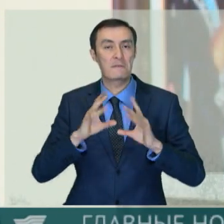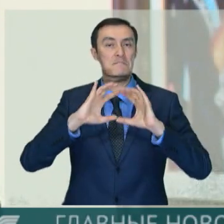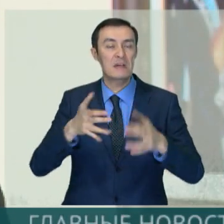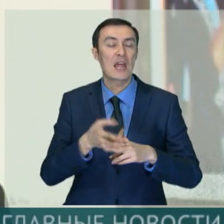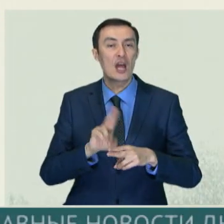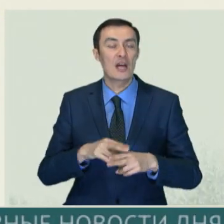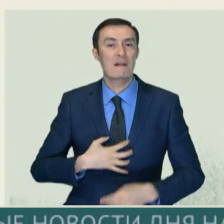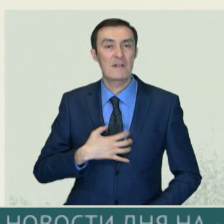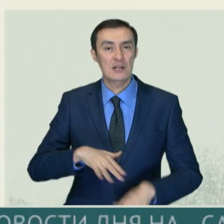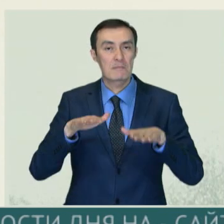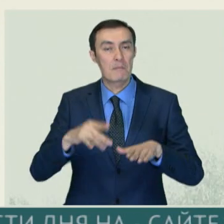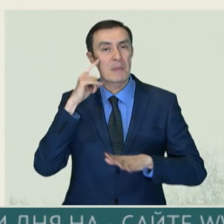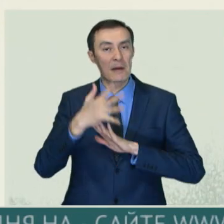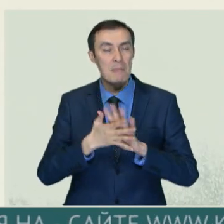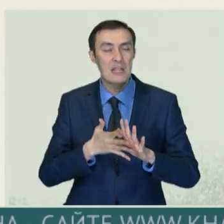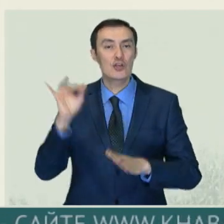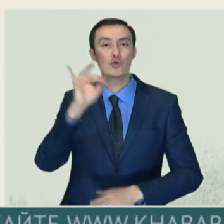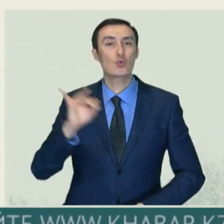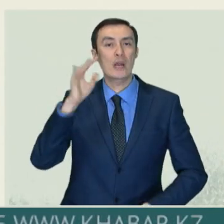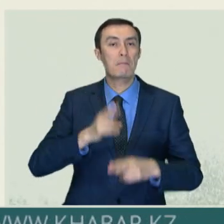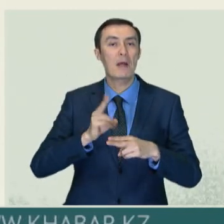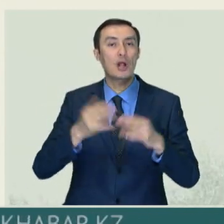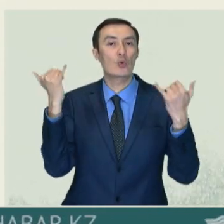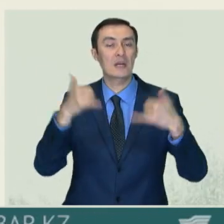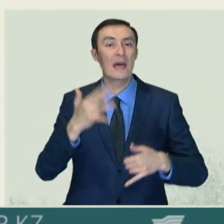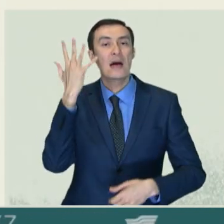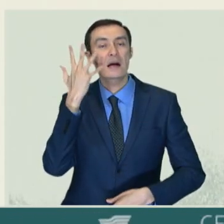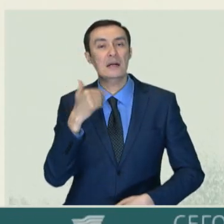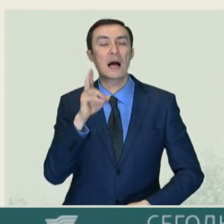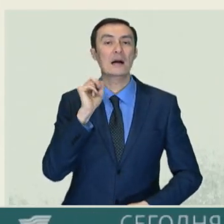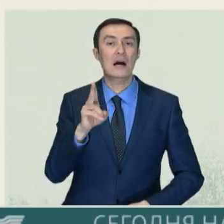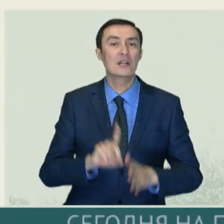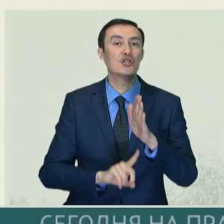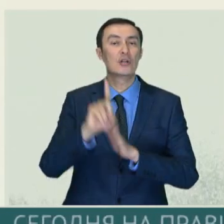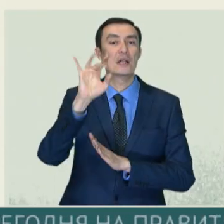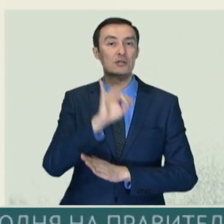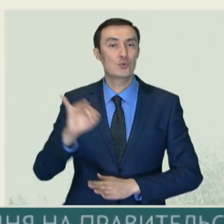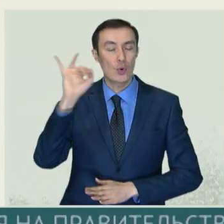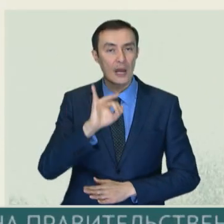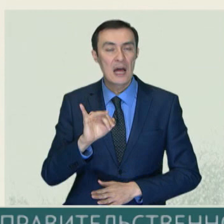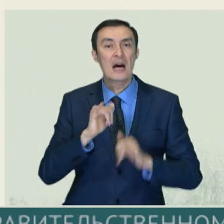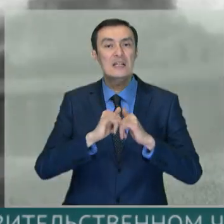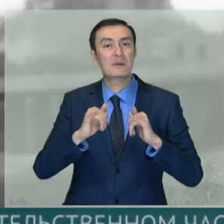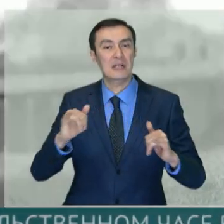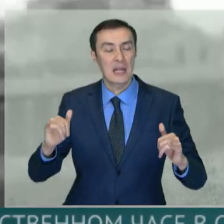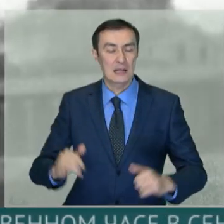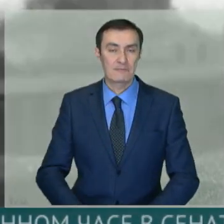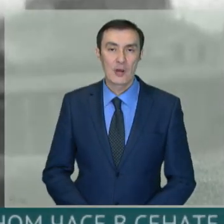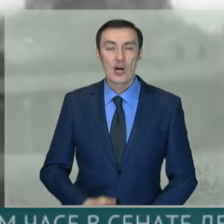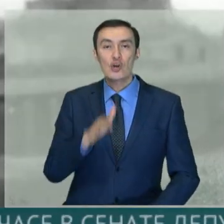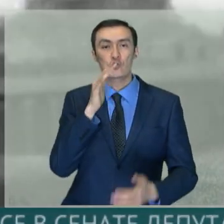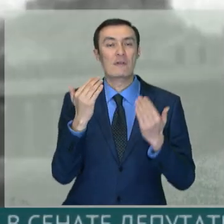из ключевых точек понимания истории металлургии, того, когда и как все зарождалось, когда и как распространялось. А